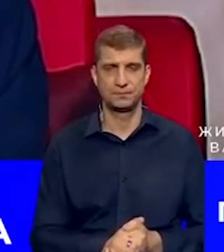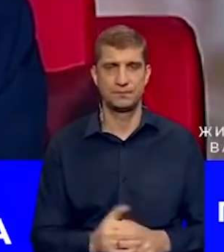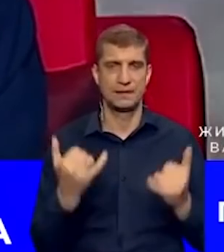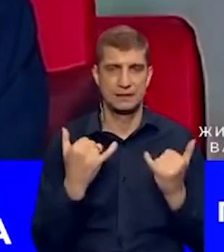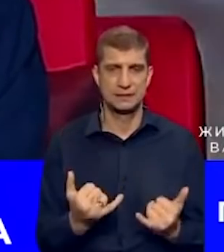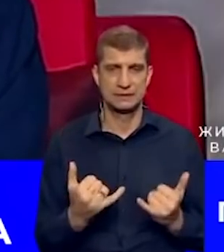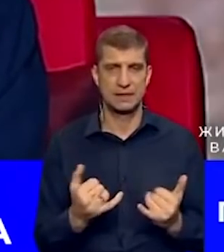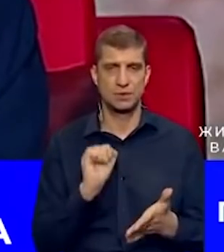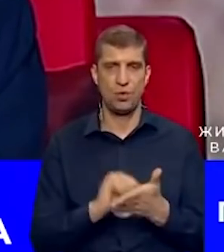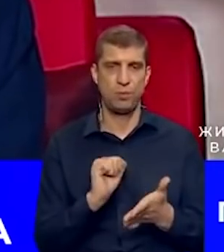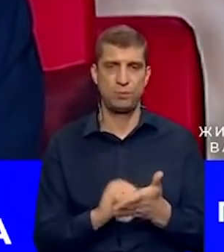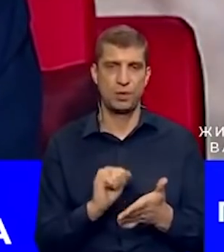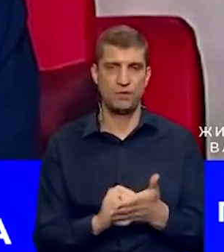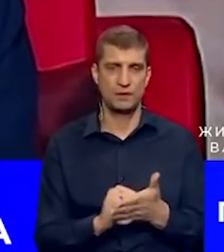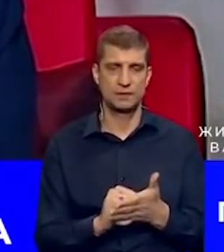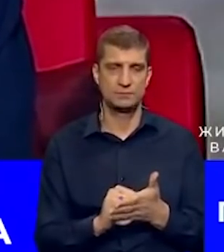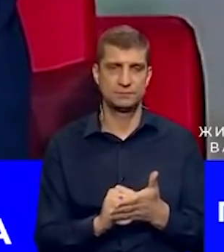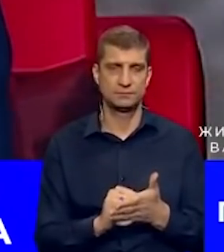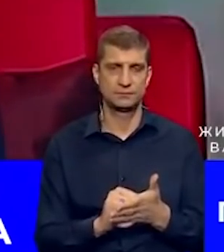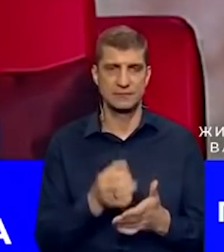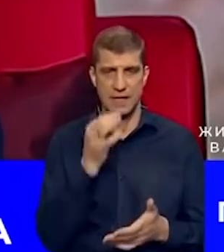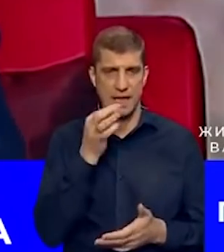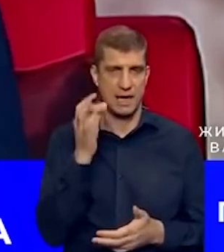зараз опублікована репліка